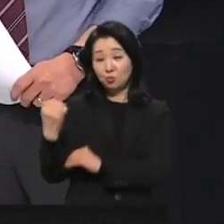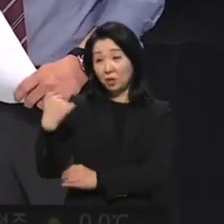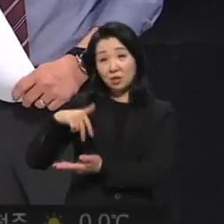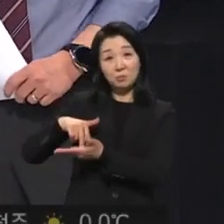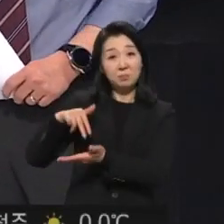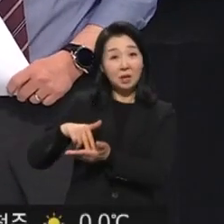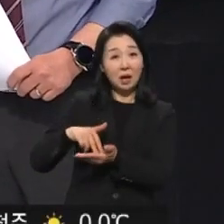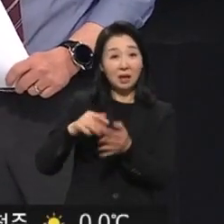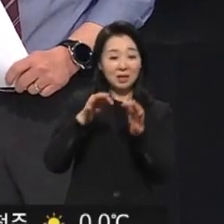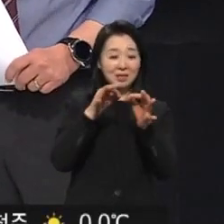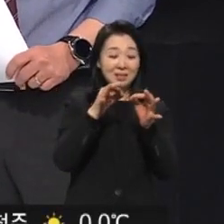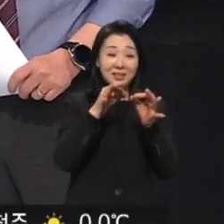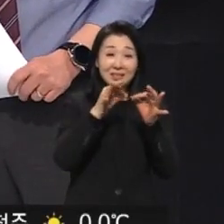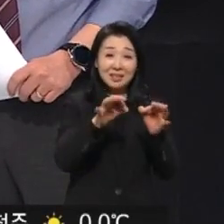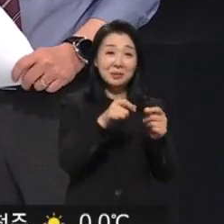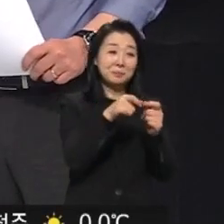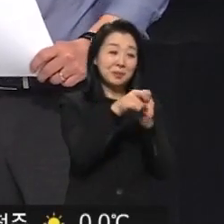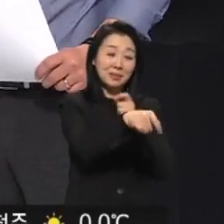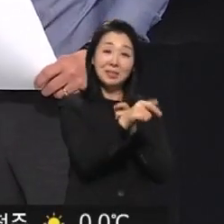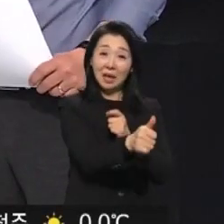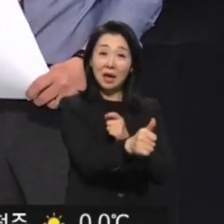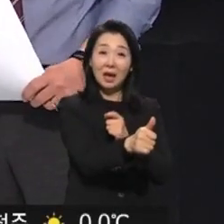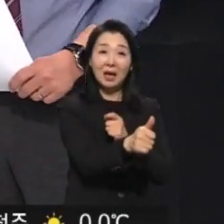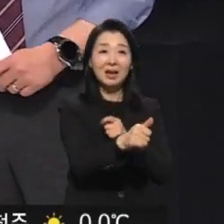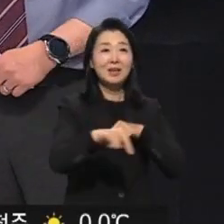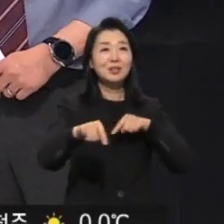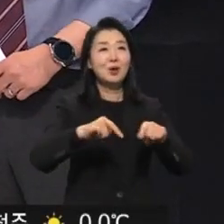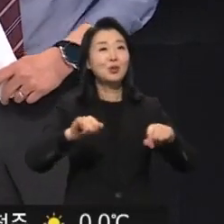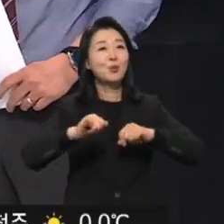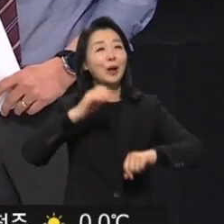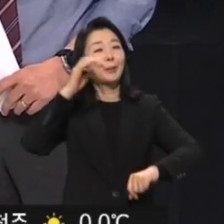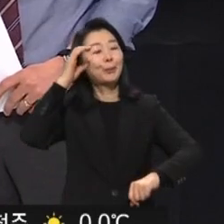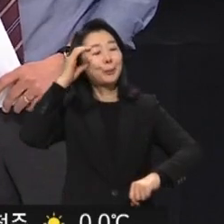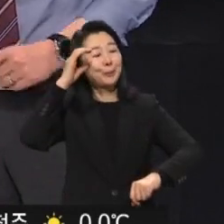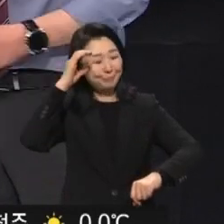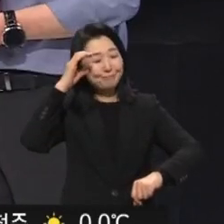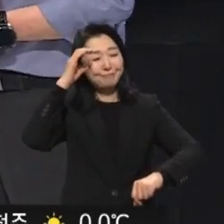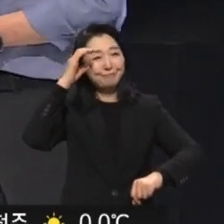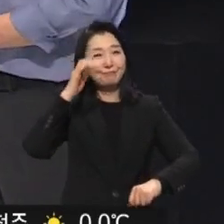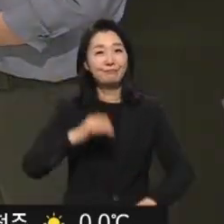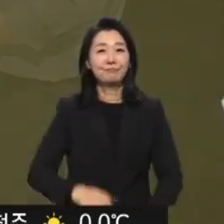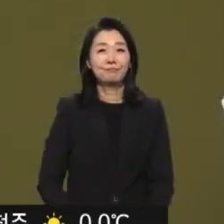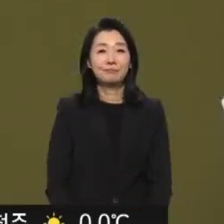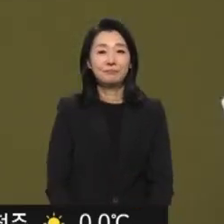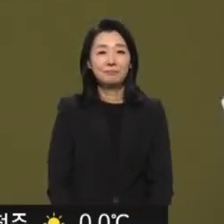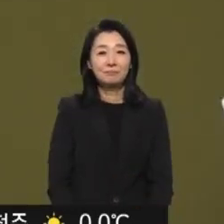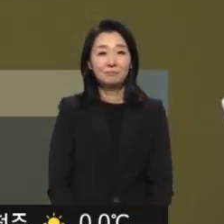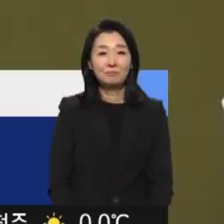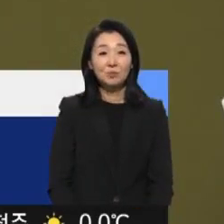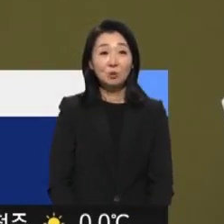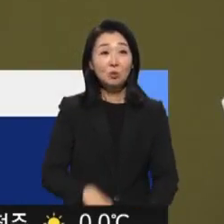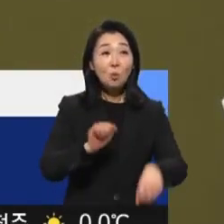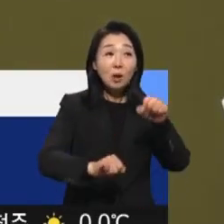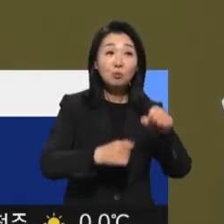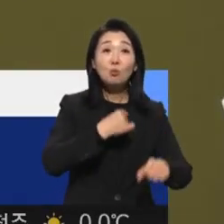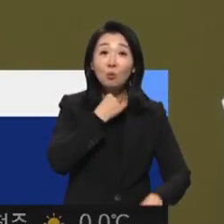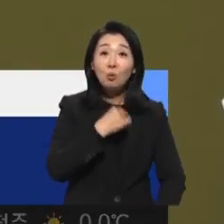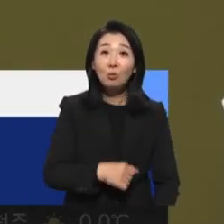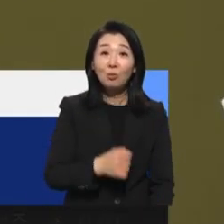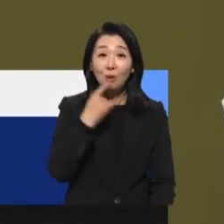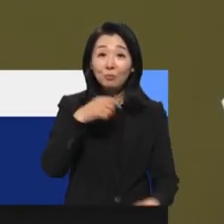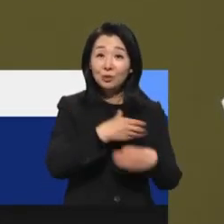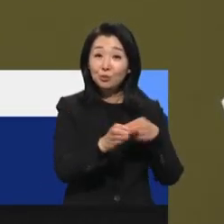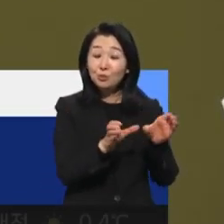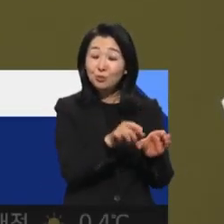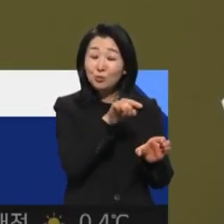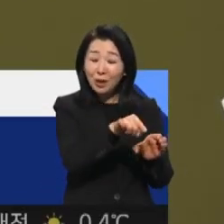국민의힘에서도 김 전 지사의 정치 활동을 기대한다는 목소리가 나왔습니다. 저는 했으면 좋겠습니다.